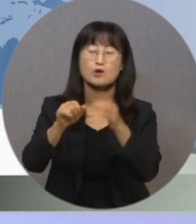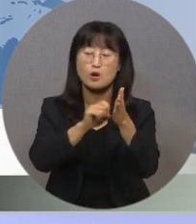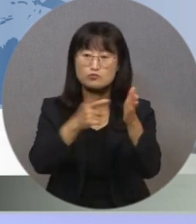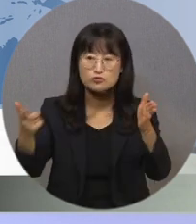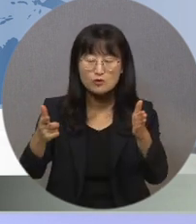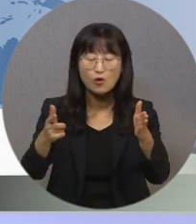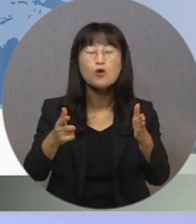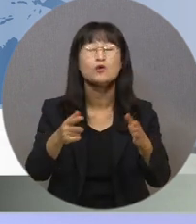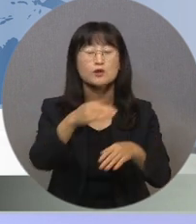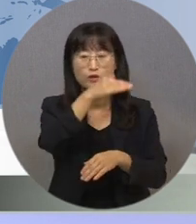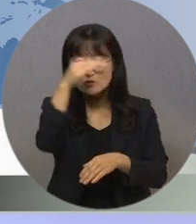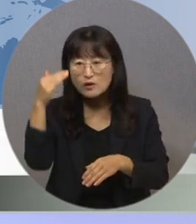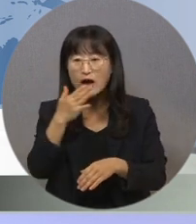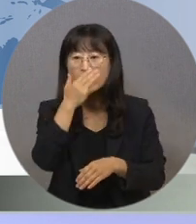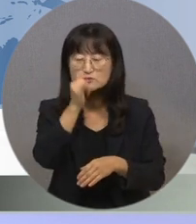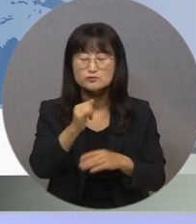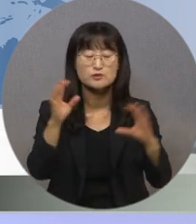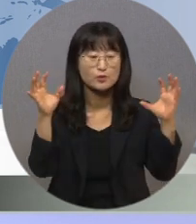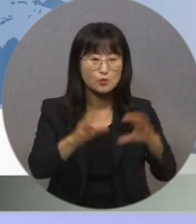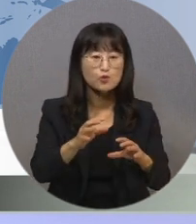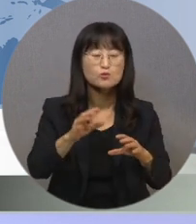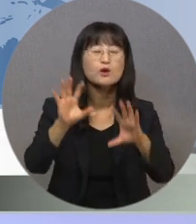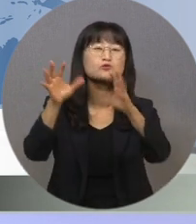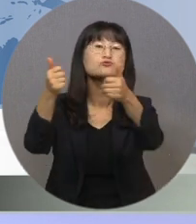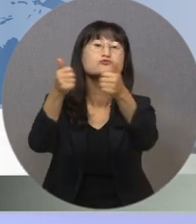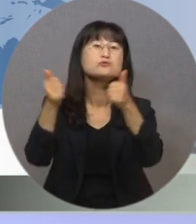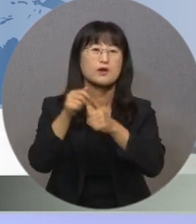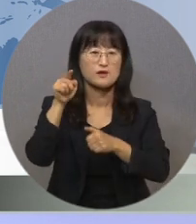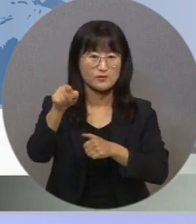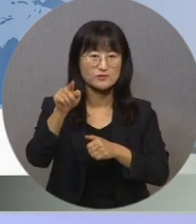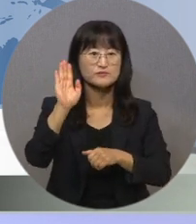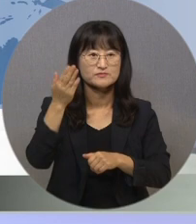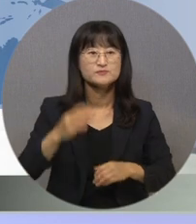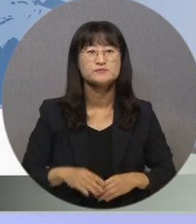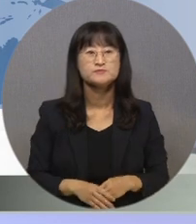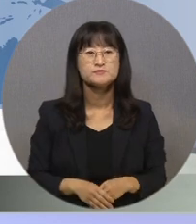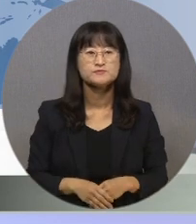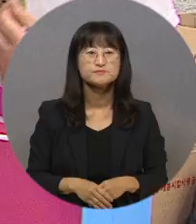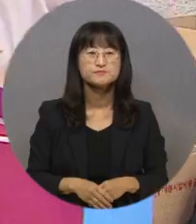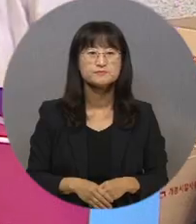있는 박람회가 국회에서 열렸습니다. 최유라 기자가 전합니다.